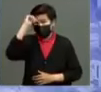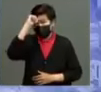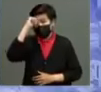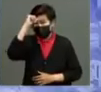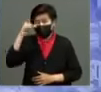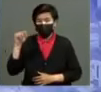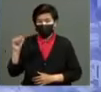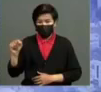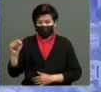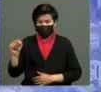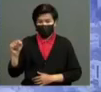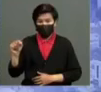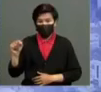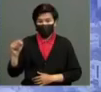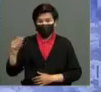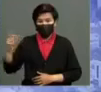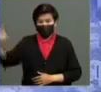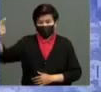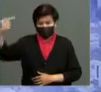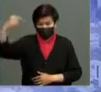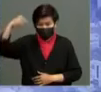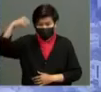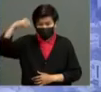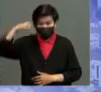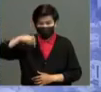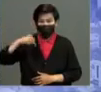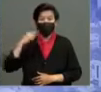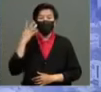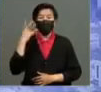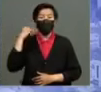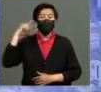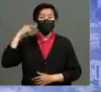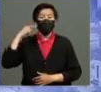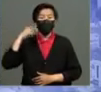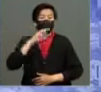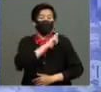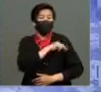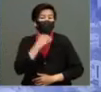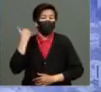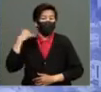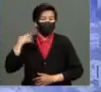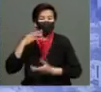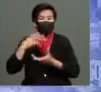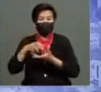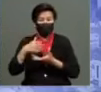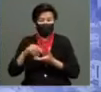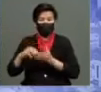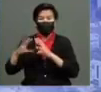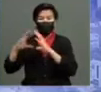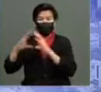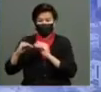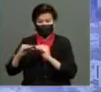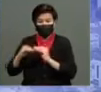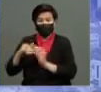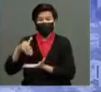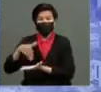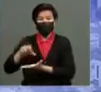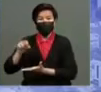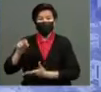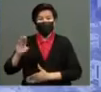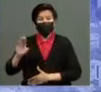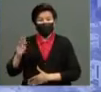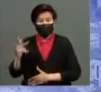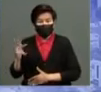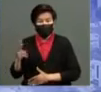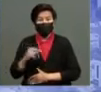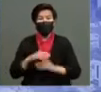เรามีการพูดคุยกันไปหลายรอบเมื่อวานนี้หมอเบิร์ตก็พูดไปนะครับว่าทั้งที่ประชุมทั้งที่ประชุมของสบคทั้งที่ประชุม